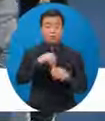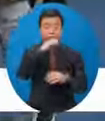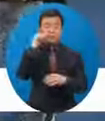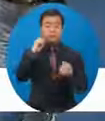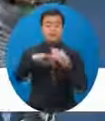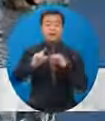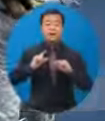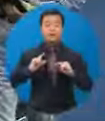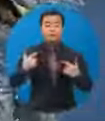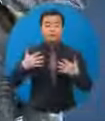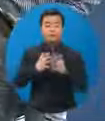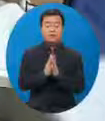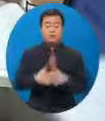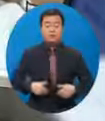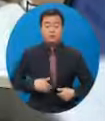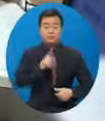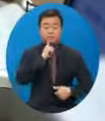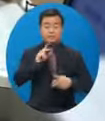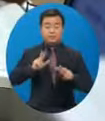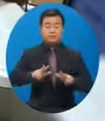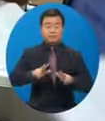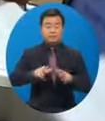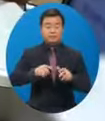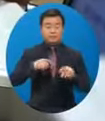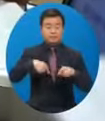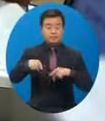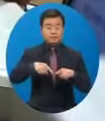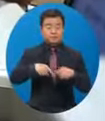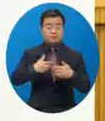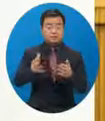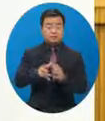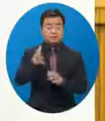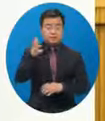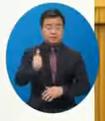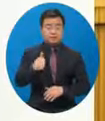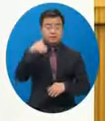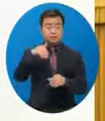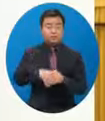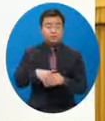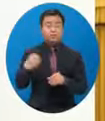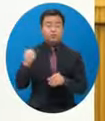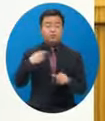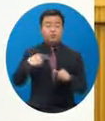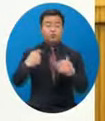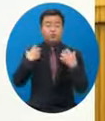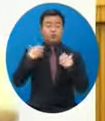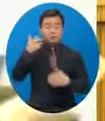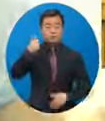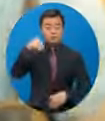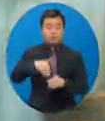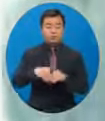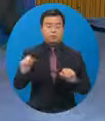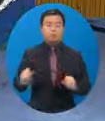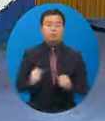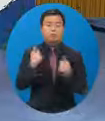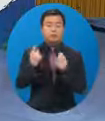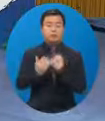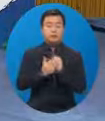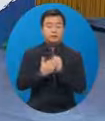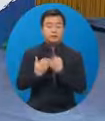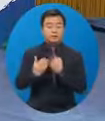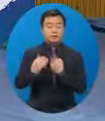현행 직선제 하에서는 지자체장 선거와 교육감 선거가 동시에 진행돼 교육의 자주성과 정치적 중립성을